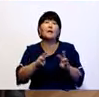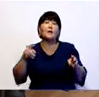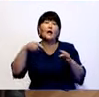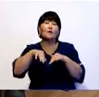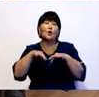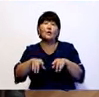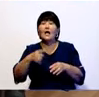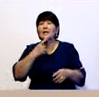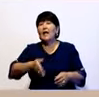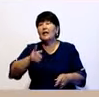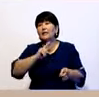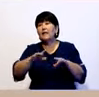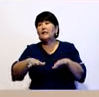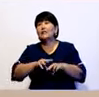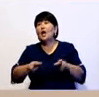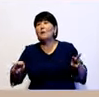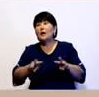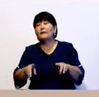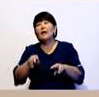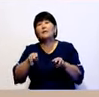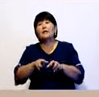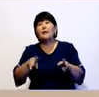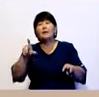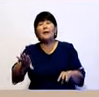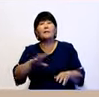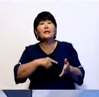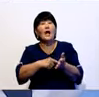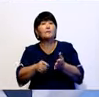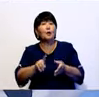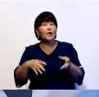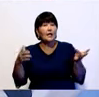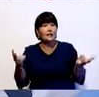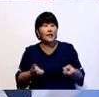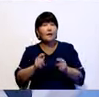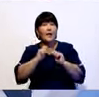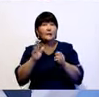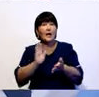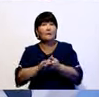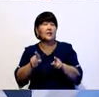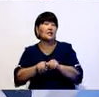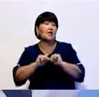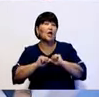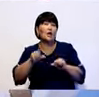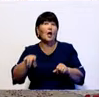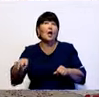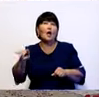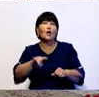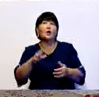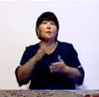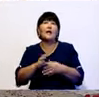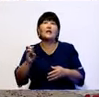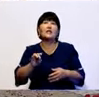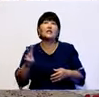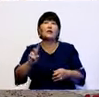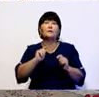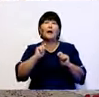внутренних дел доложил на заседании правительства премьер-министром было отмечено что необходимо поощрять таких героев в районе ержанаб Романова